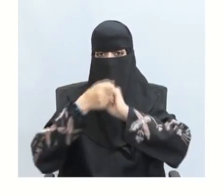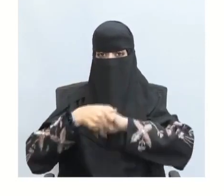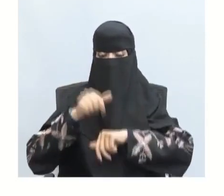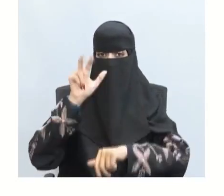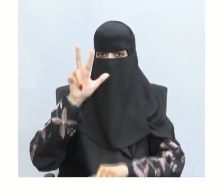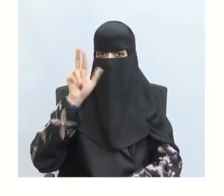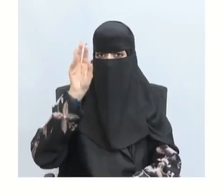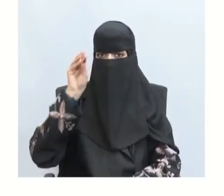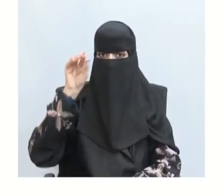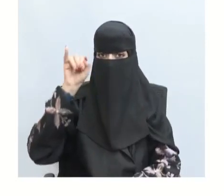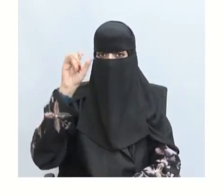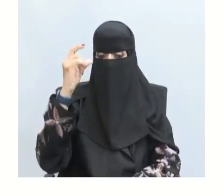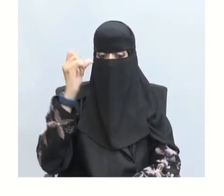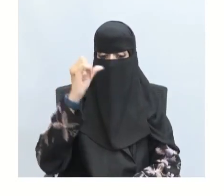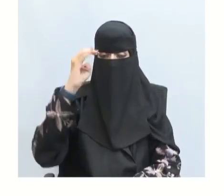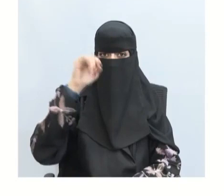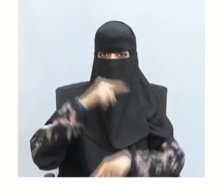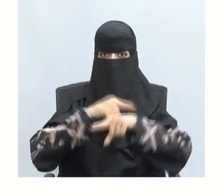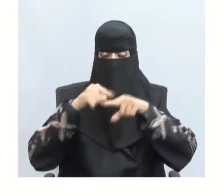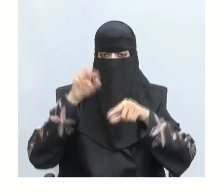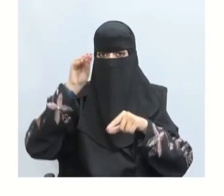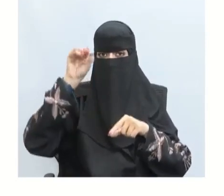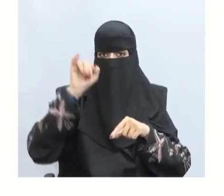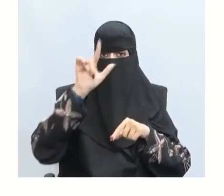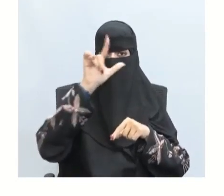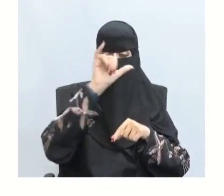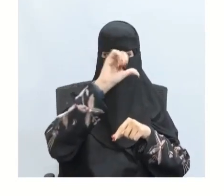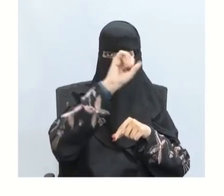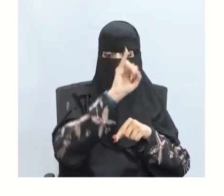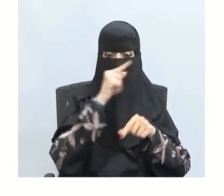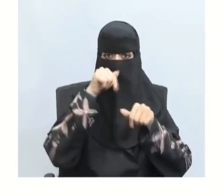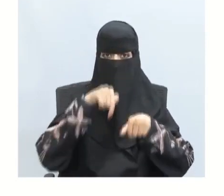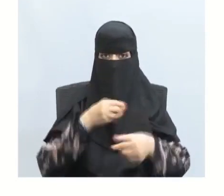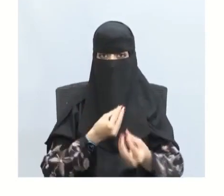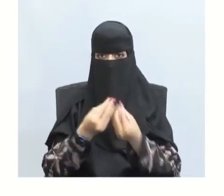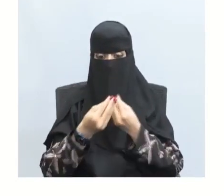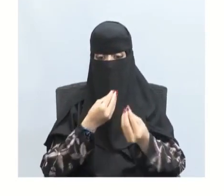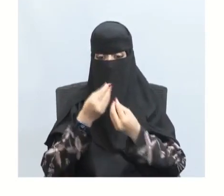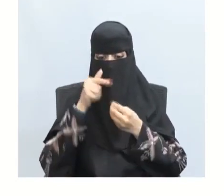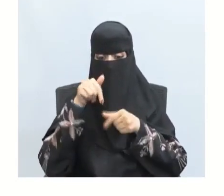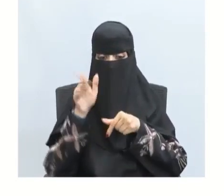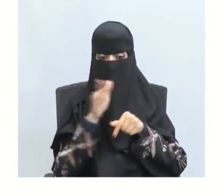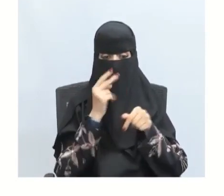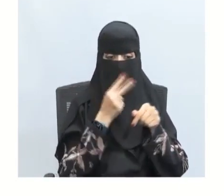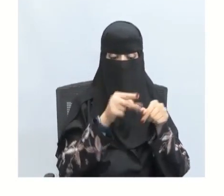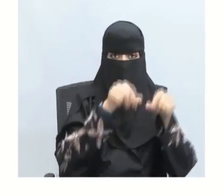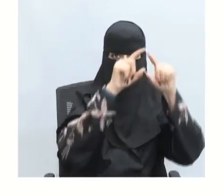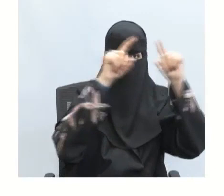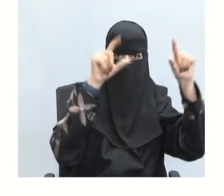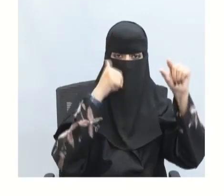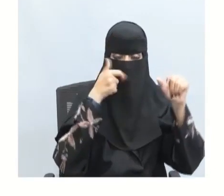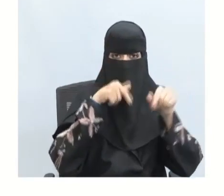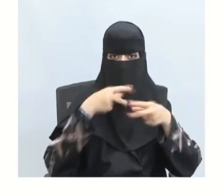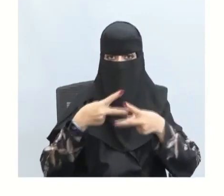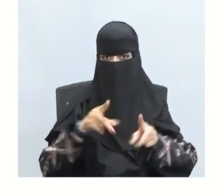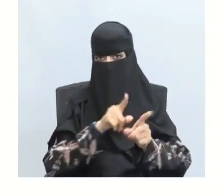وتحول الها هيدروجين الى هيليوم في تفاعلات موضحه في الشكل 10 واحد لتبدا